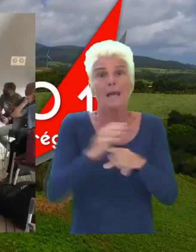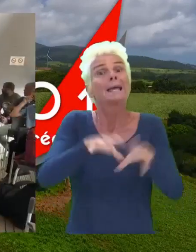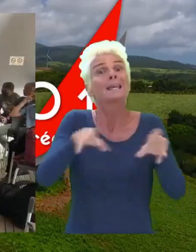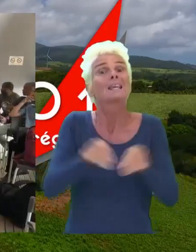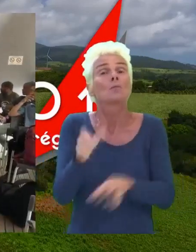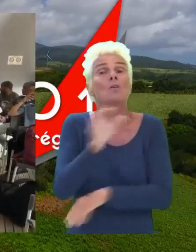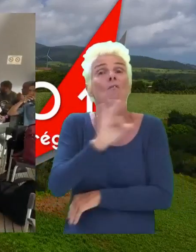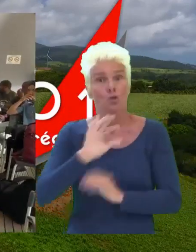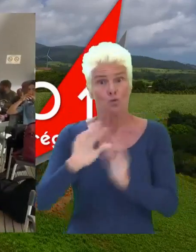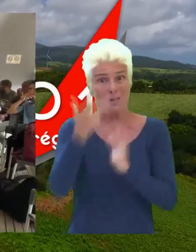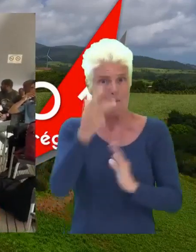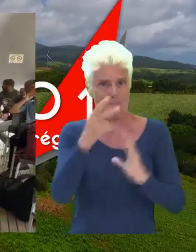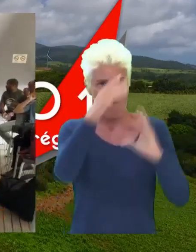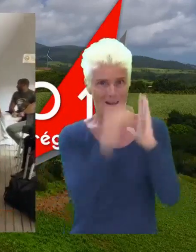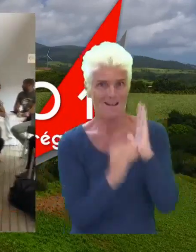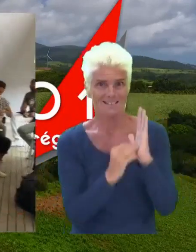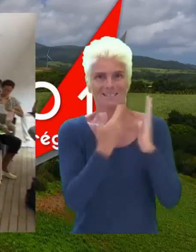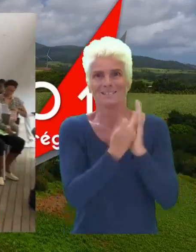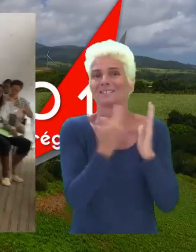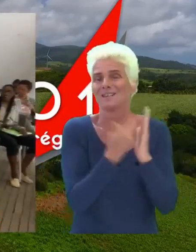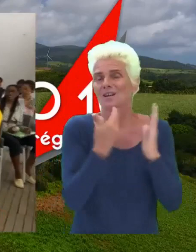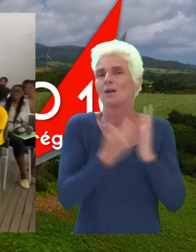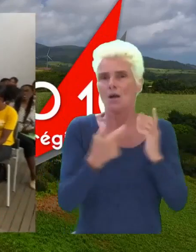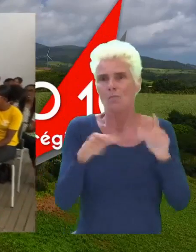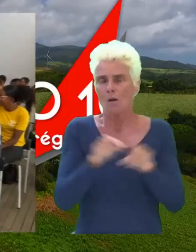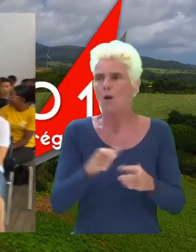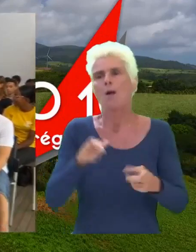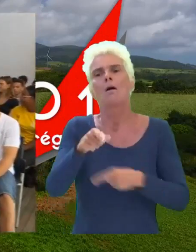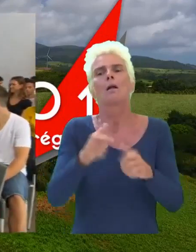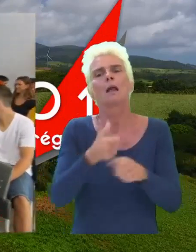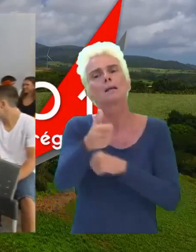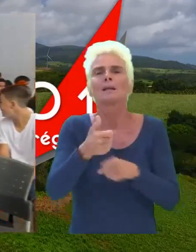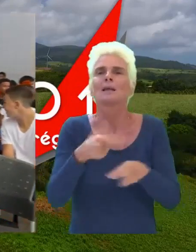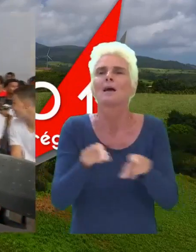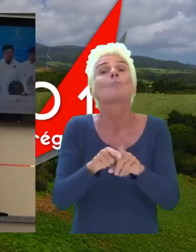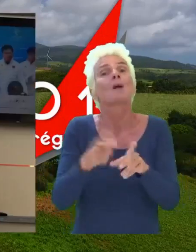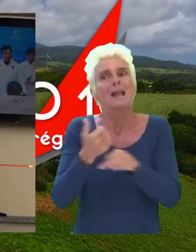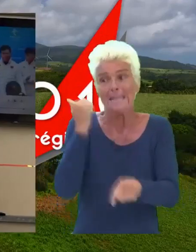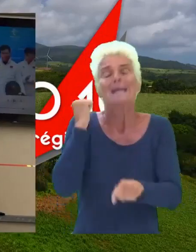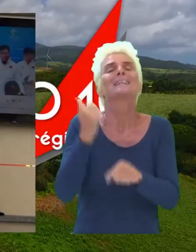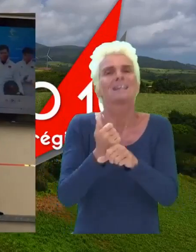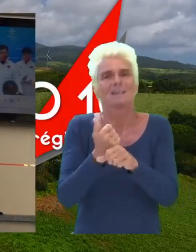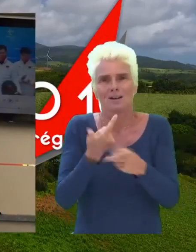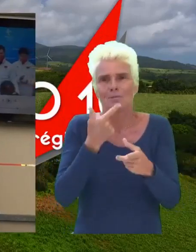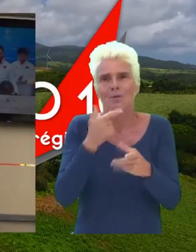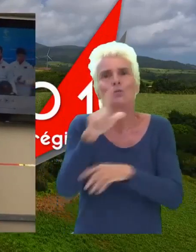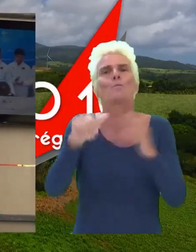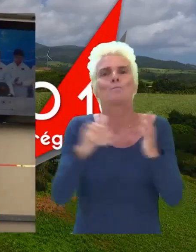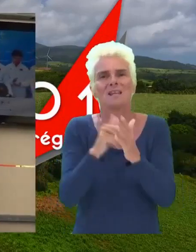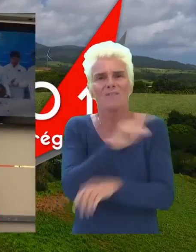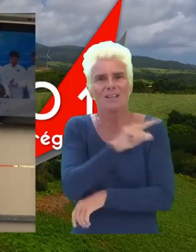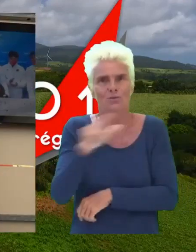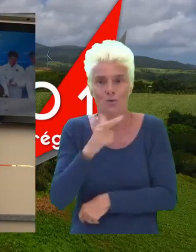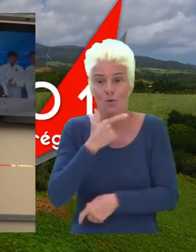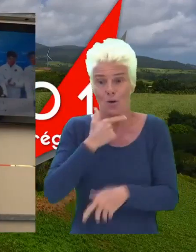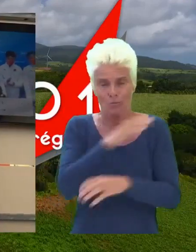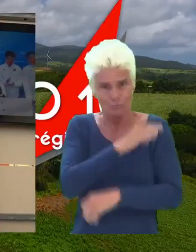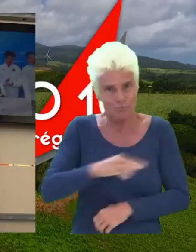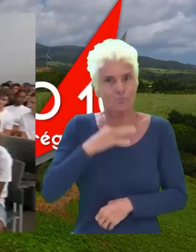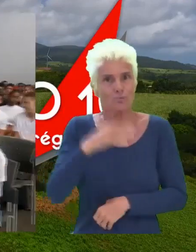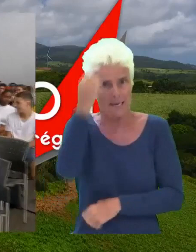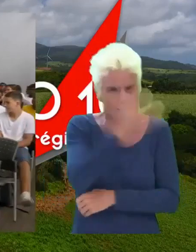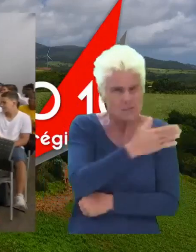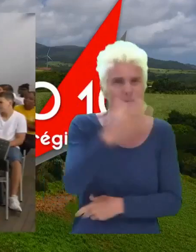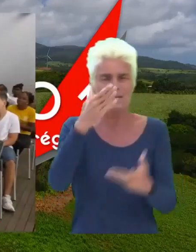passort on dit pass fait passort là après l'aventure com fa le tour du monde au Canada aux États-Unis fait tout l'Europe et ça débouché sur